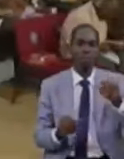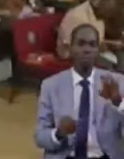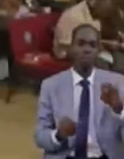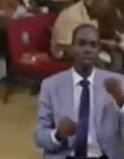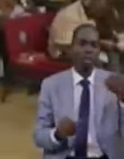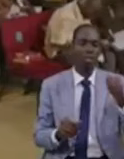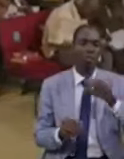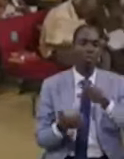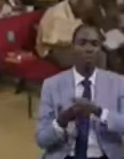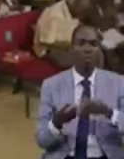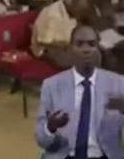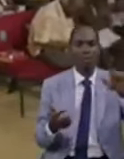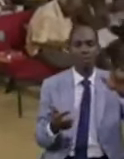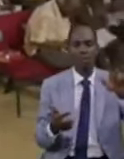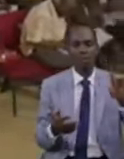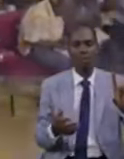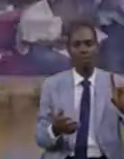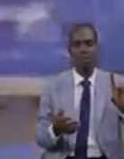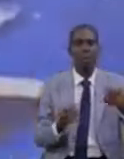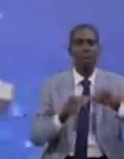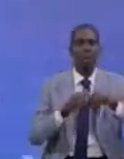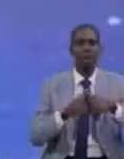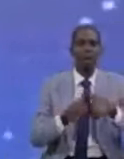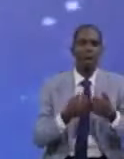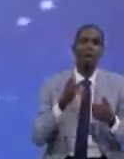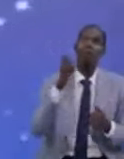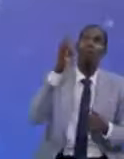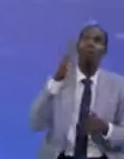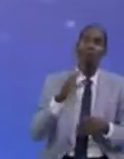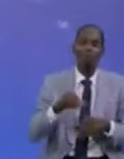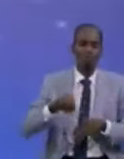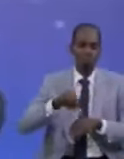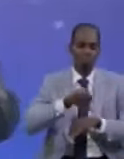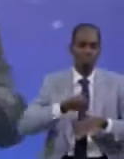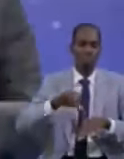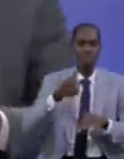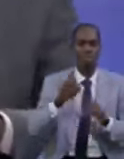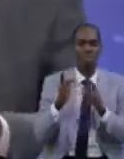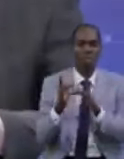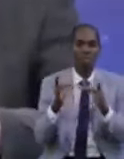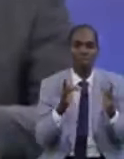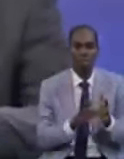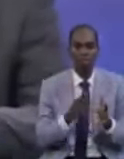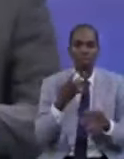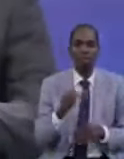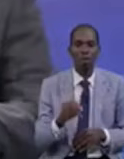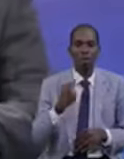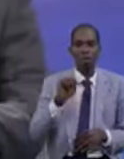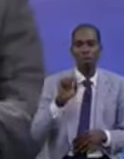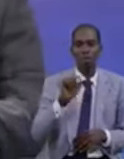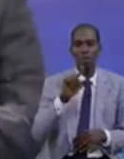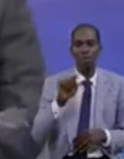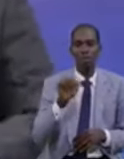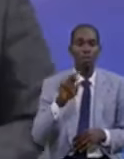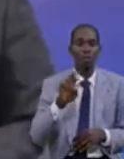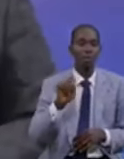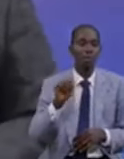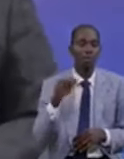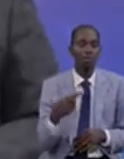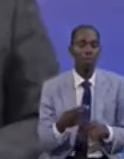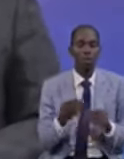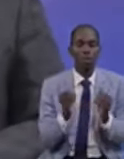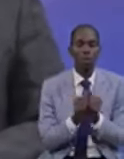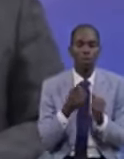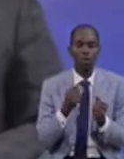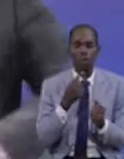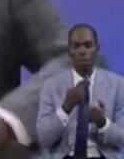actes vous savez comment Dieu a OIN Jésus de Nazareth du Saint-Esprit